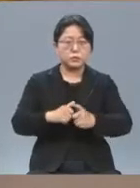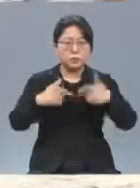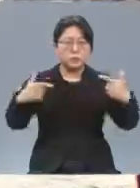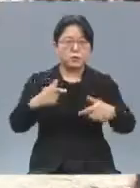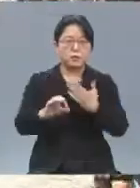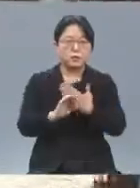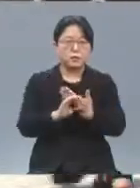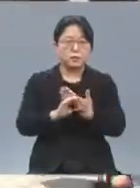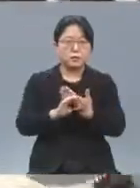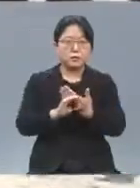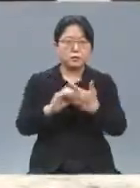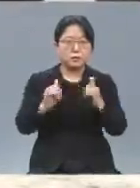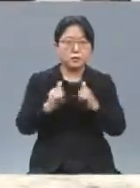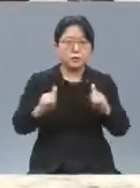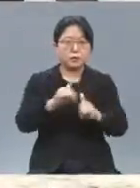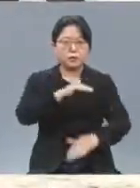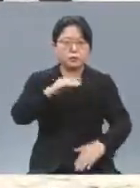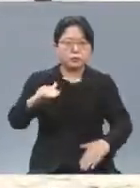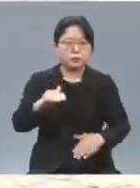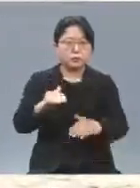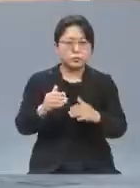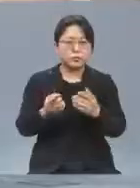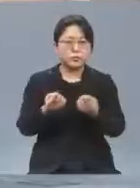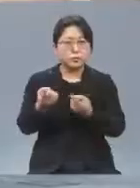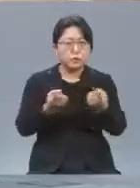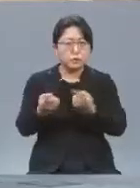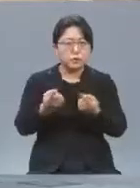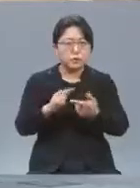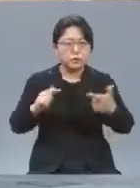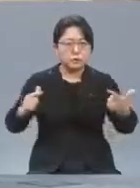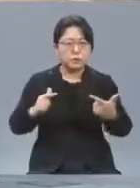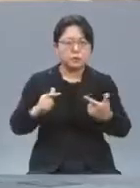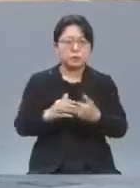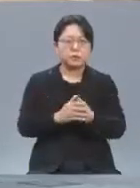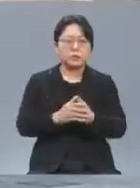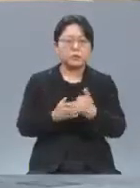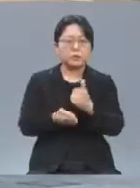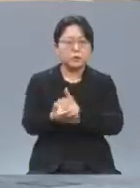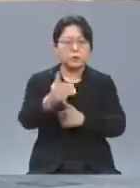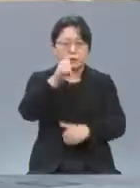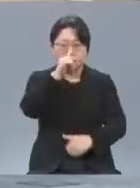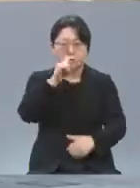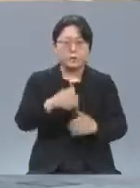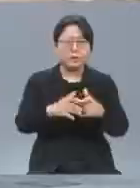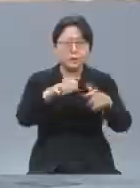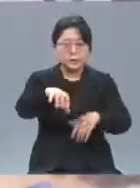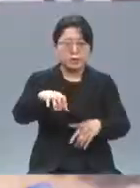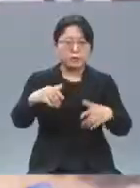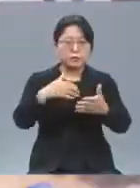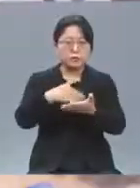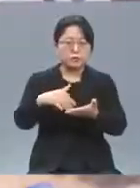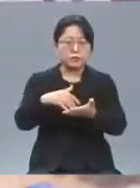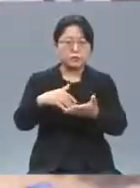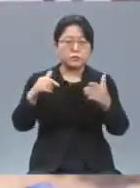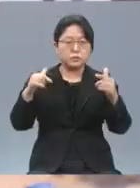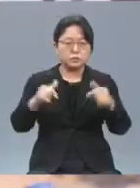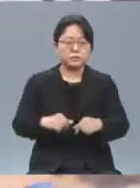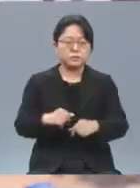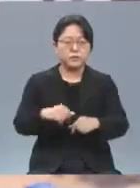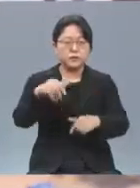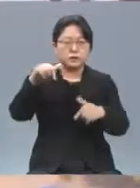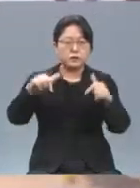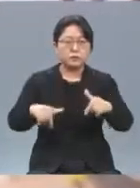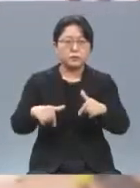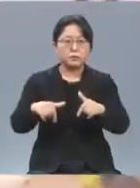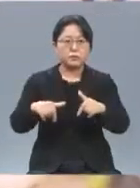결정된다면 인구수 기준으로 선거구를 조정하는 것도 큰 변수입니다. 지역구 의석수가 줄게 되면 광주에서는 이곳